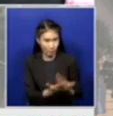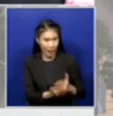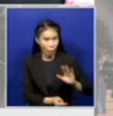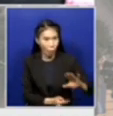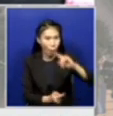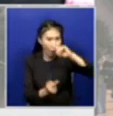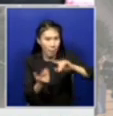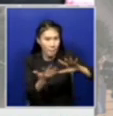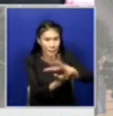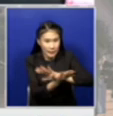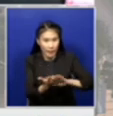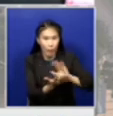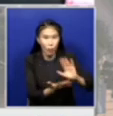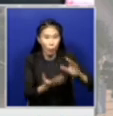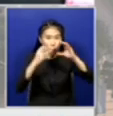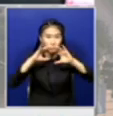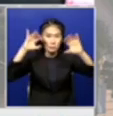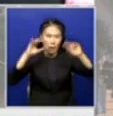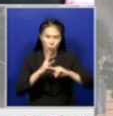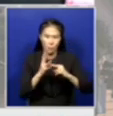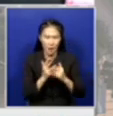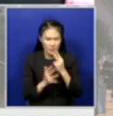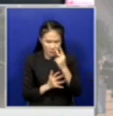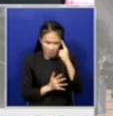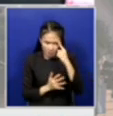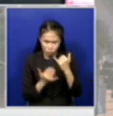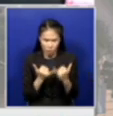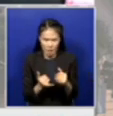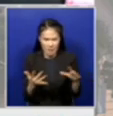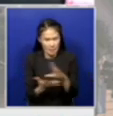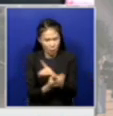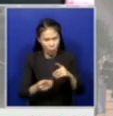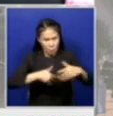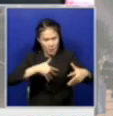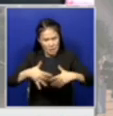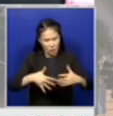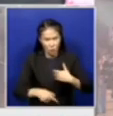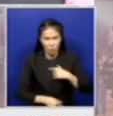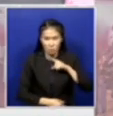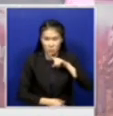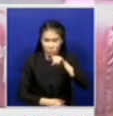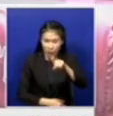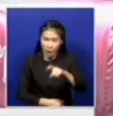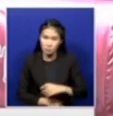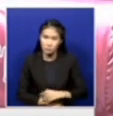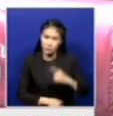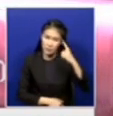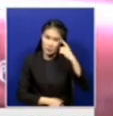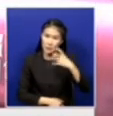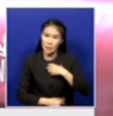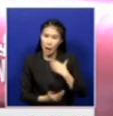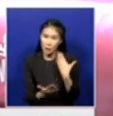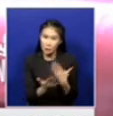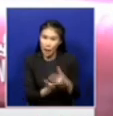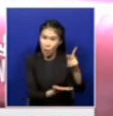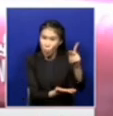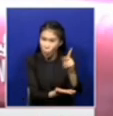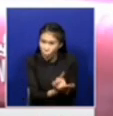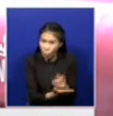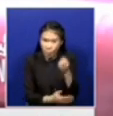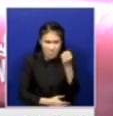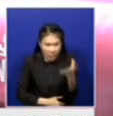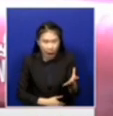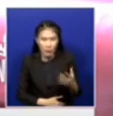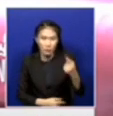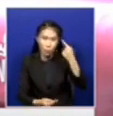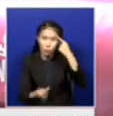ในกระเป๋าของรัฐบาลเนี่ยแหละครับจนสังคมก็ตั้งข้อครหาว่าท่านตั้งใจที่จะกู้เงินครั้งนี้มากเกินไปโดยมีวัต